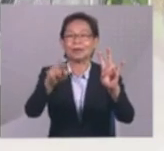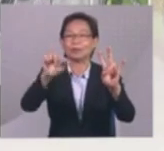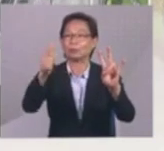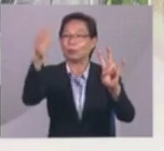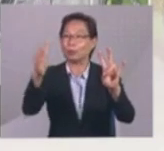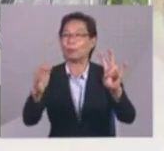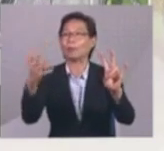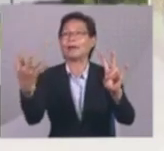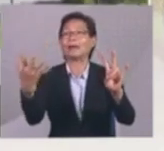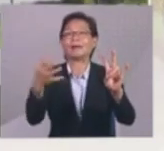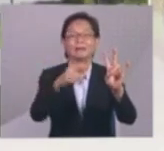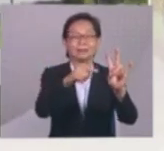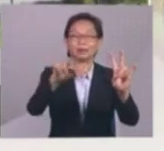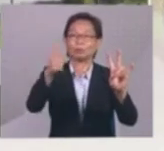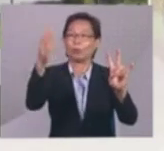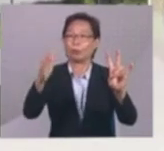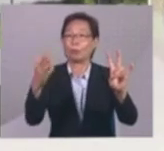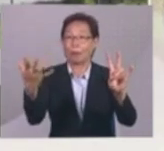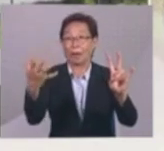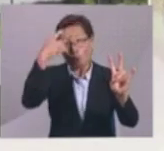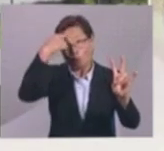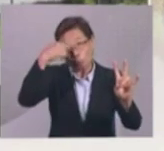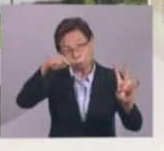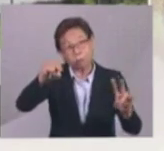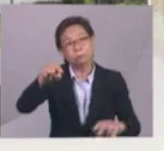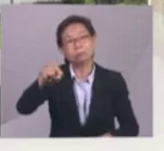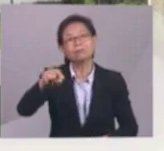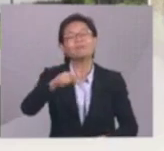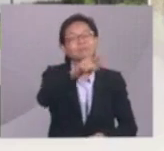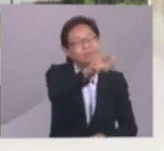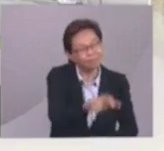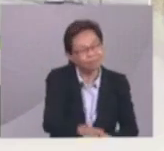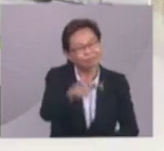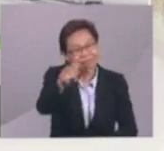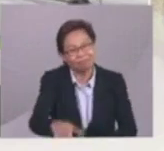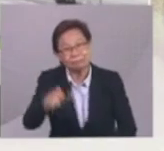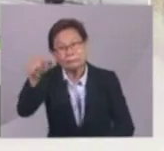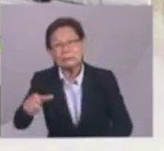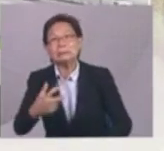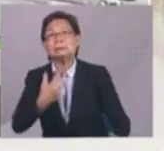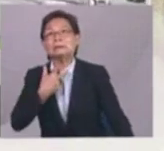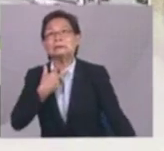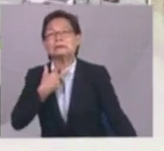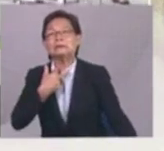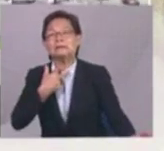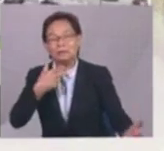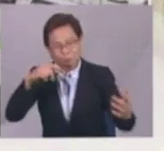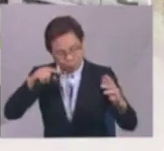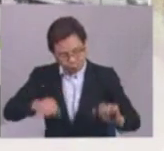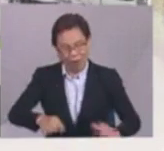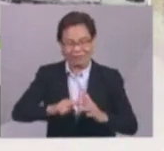Mei bagi membolehkan orang ramai yang terkandas membuat